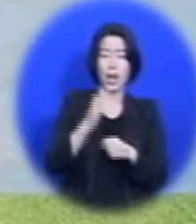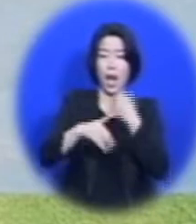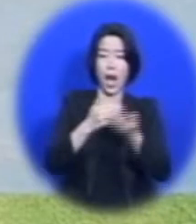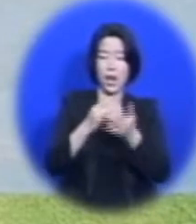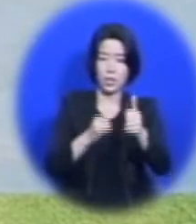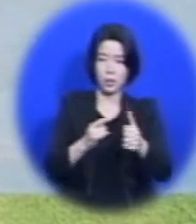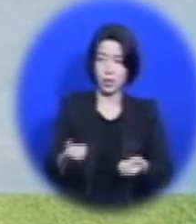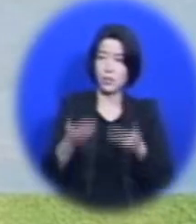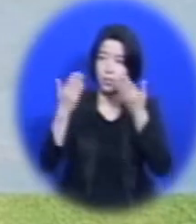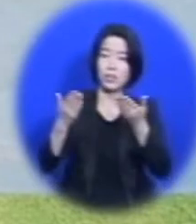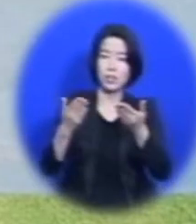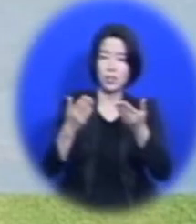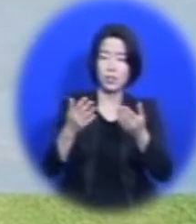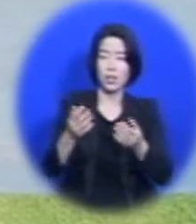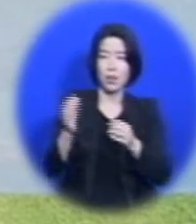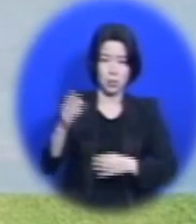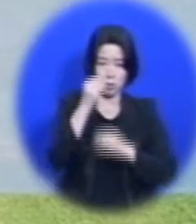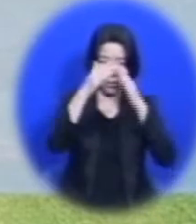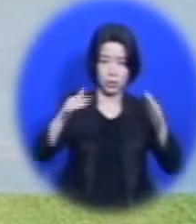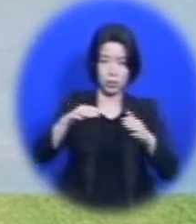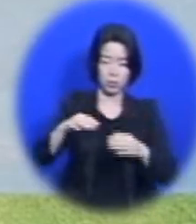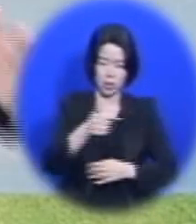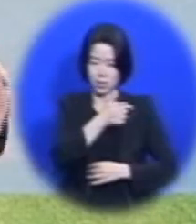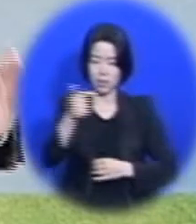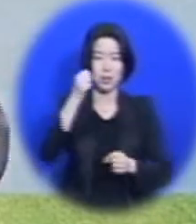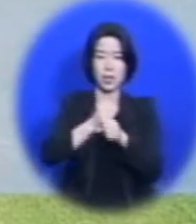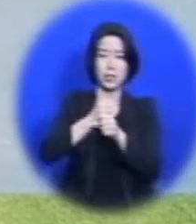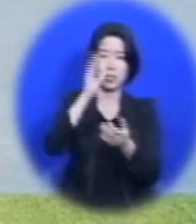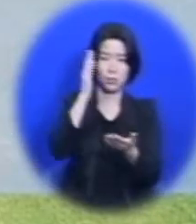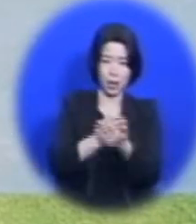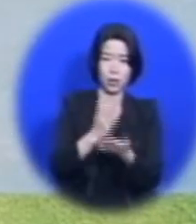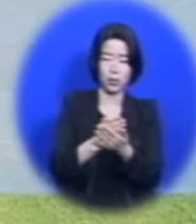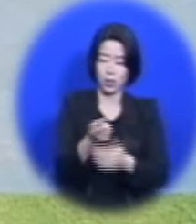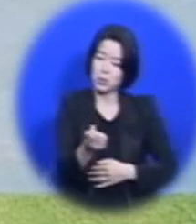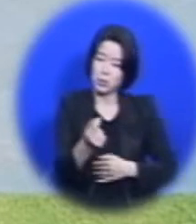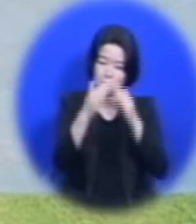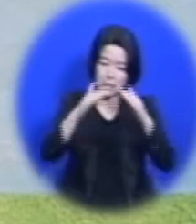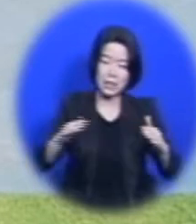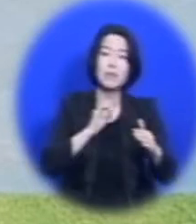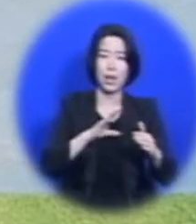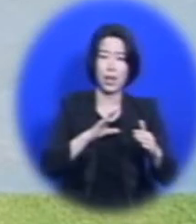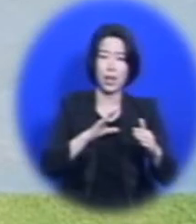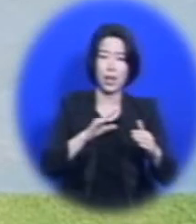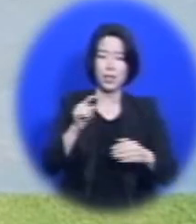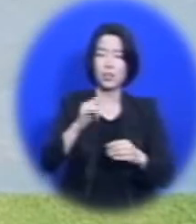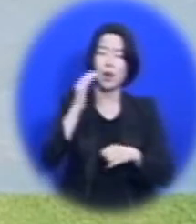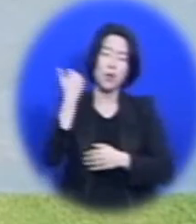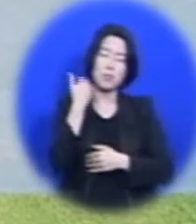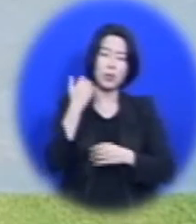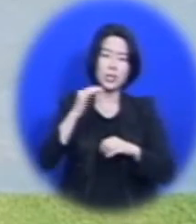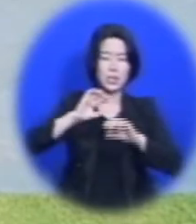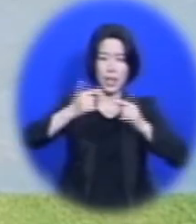예배드리는 신전도 거창하고 멋있는 거 만들지 말고 조그만 텐트를 만들어. 그것은 하나님, 보이지 않는